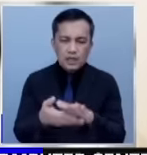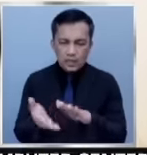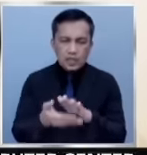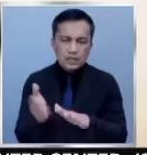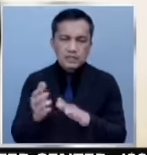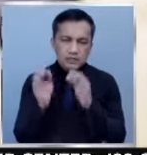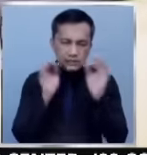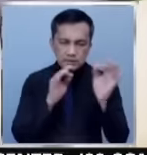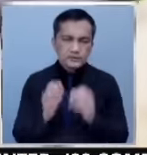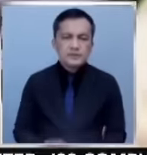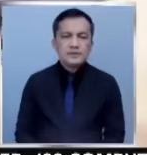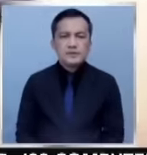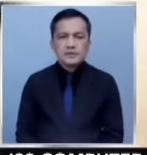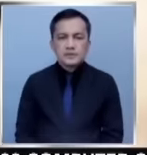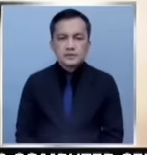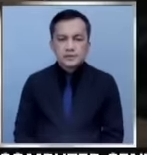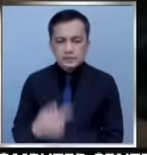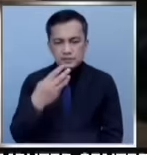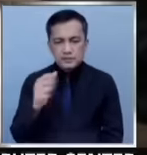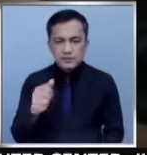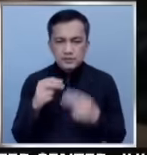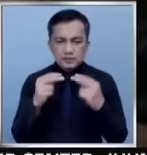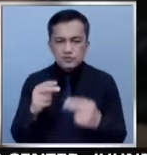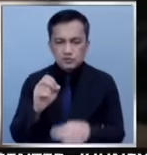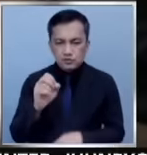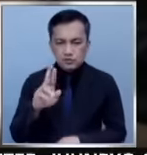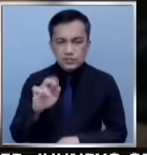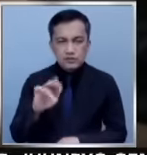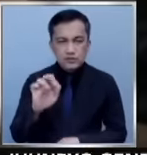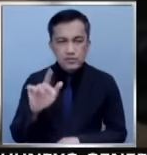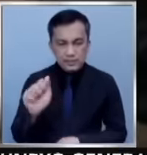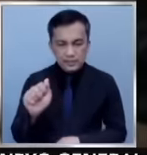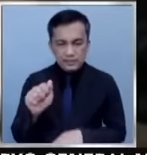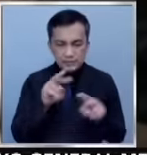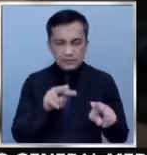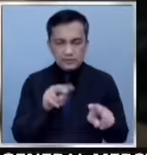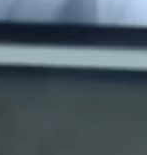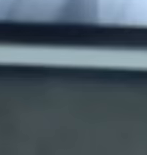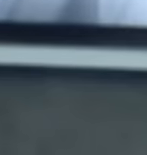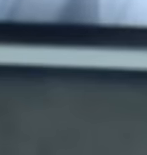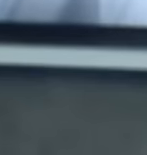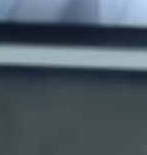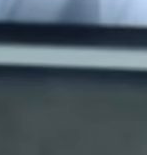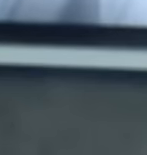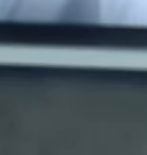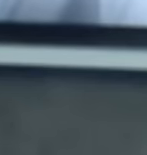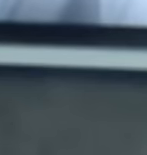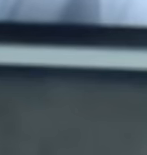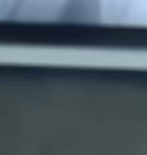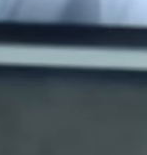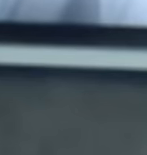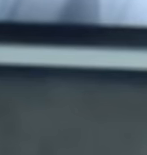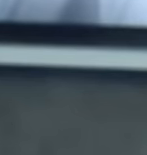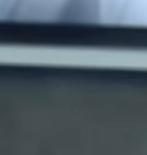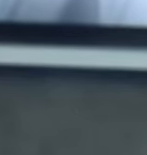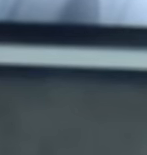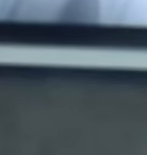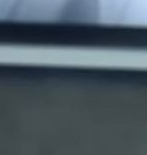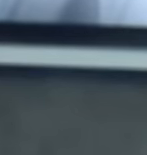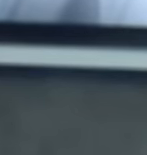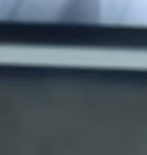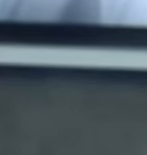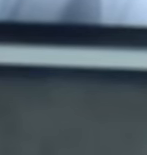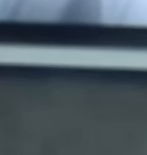GMA Integrated News, Oscar Oida, Nakatutok, 24 Oras. Mga kapuso, samahan nyo kaming tumutok